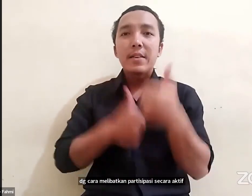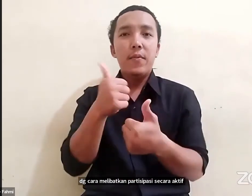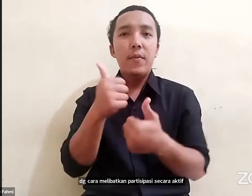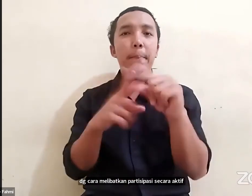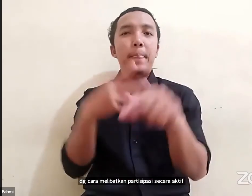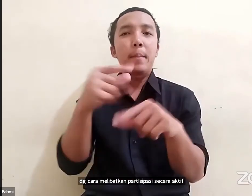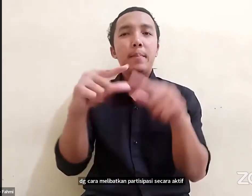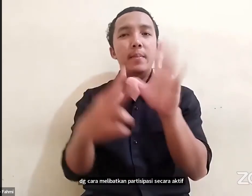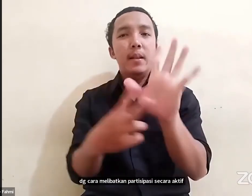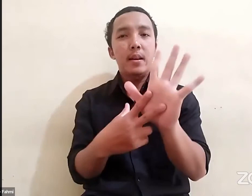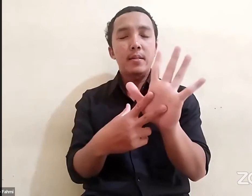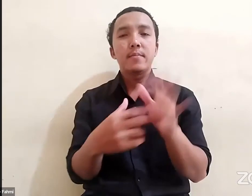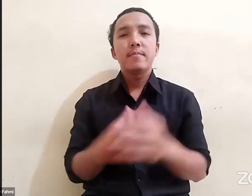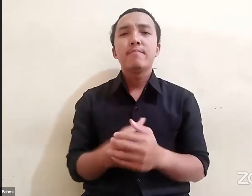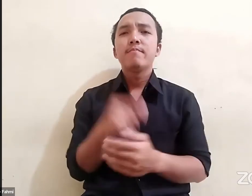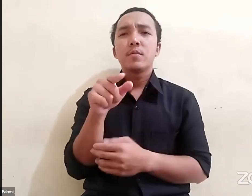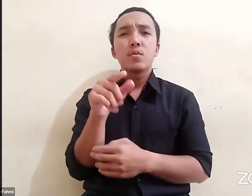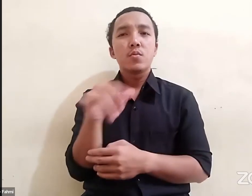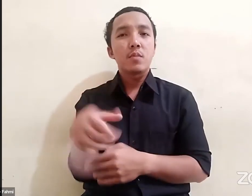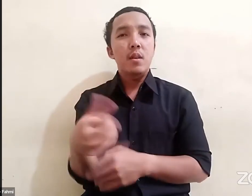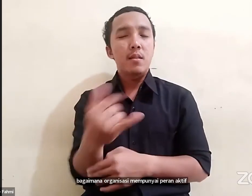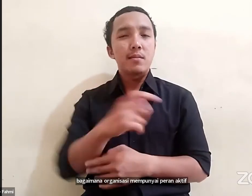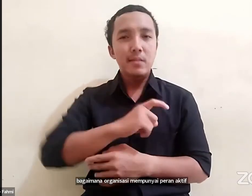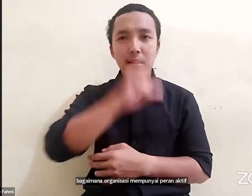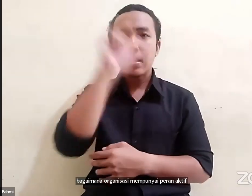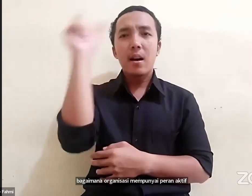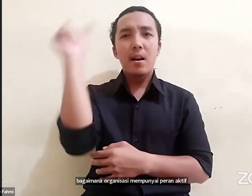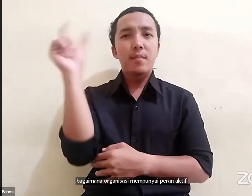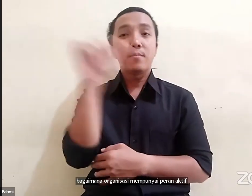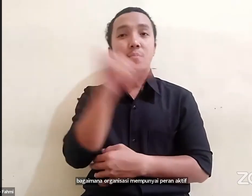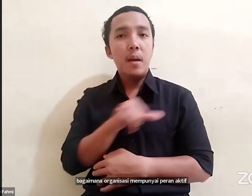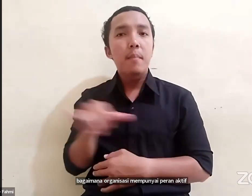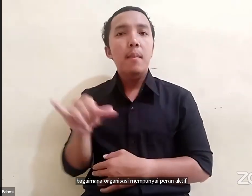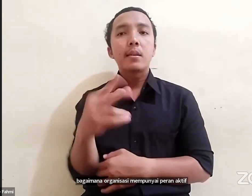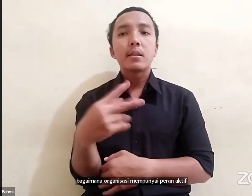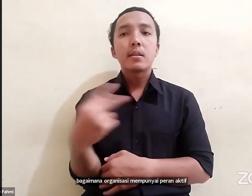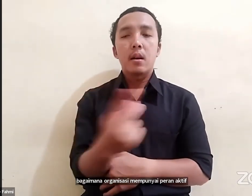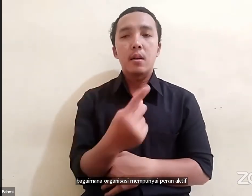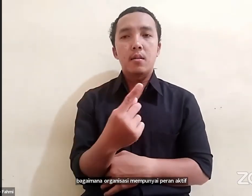sudah menjadi cita-cita kita bersama di Situbondo. Bahkan isu-isu